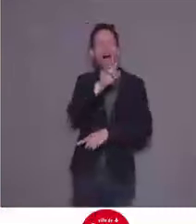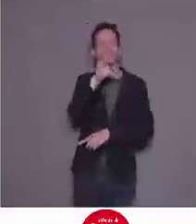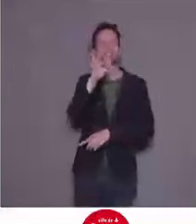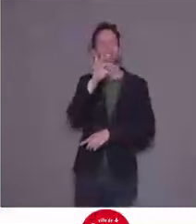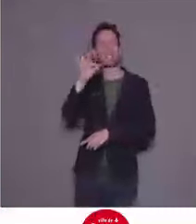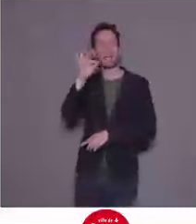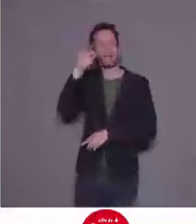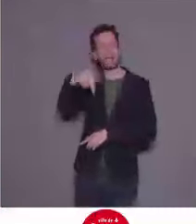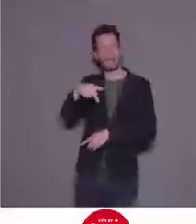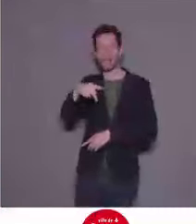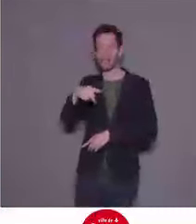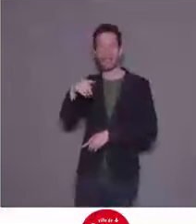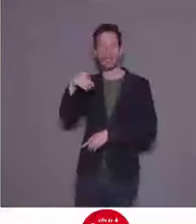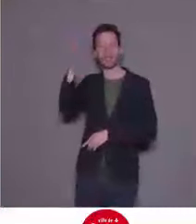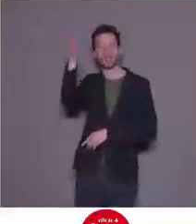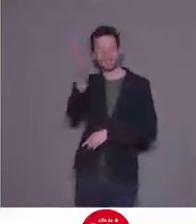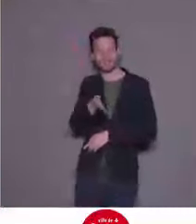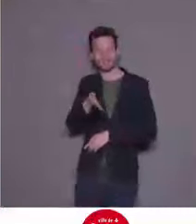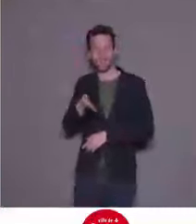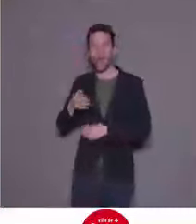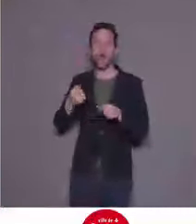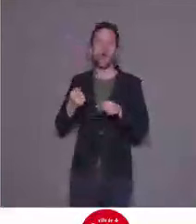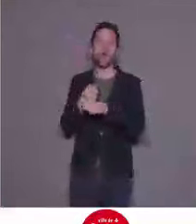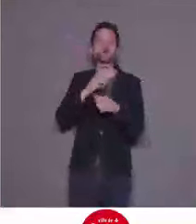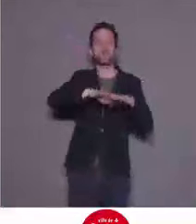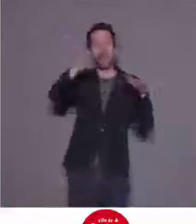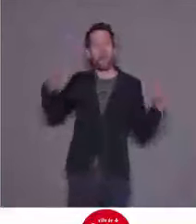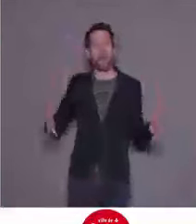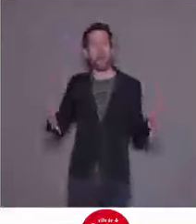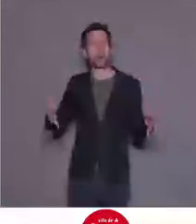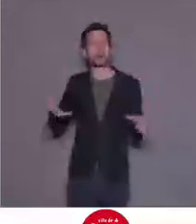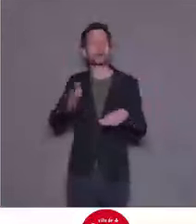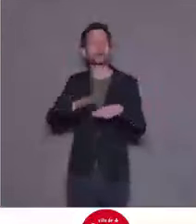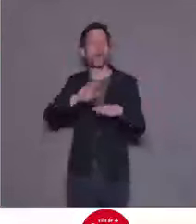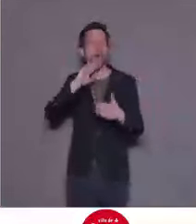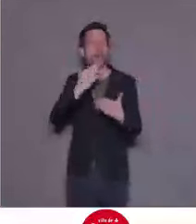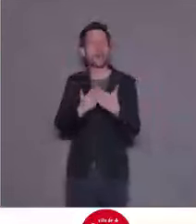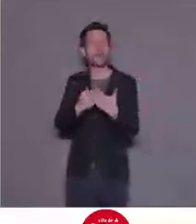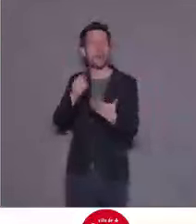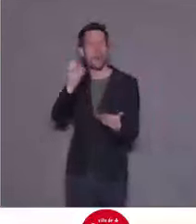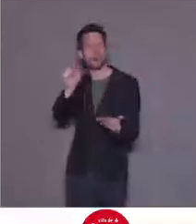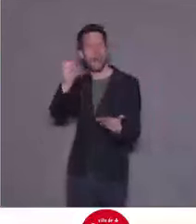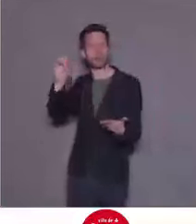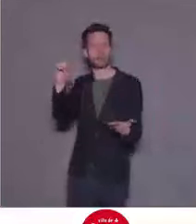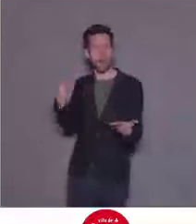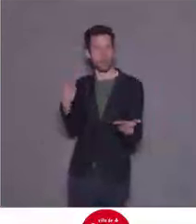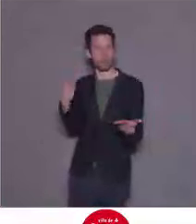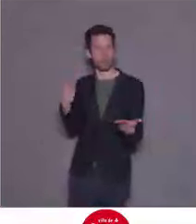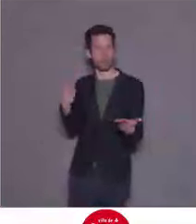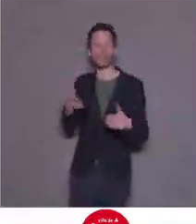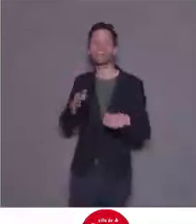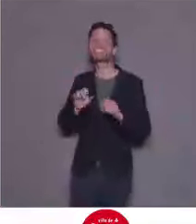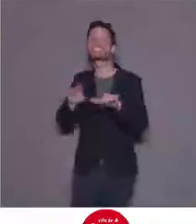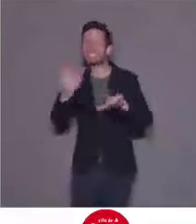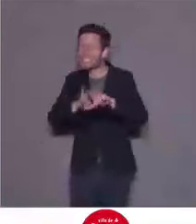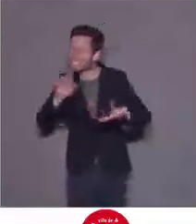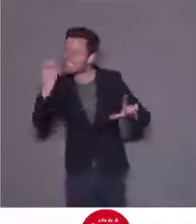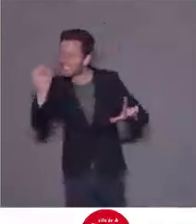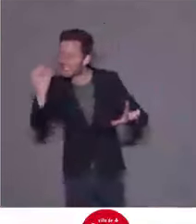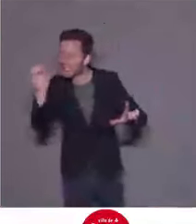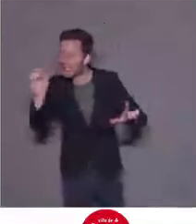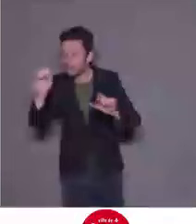sur rendez-vous.com, vers lequel dirige le site internet de notre commune, qui est inaccessible à